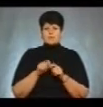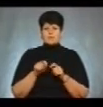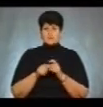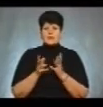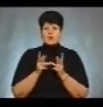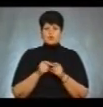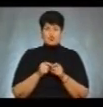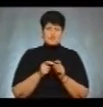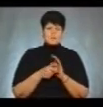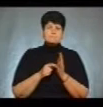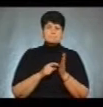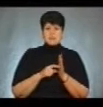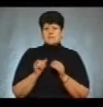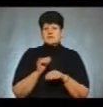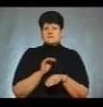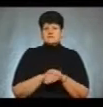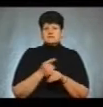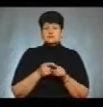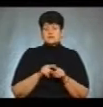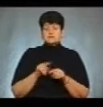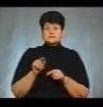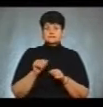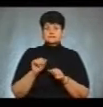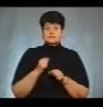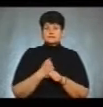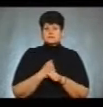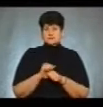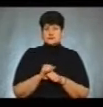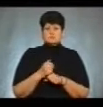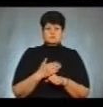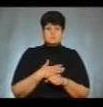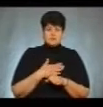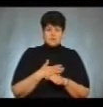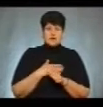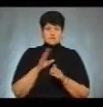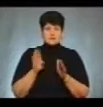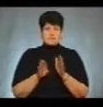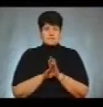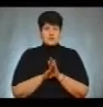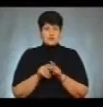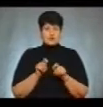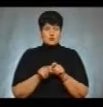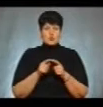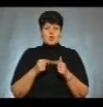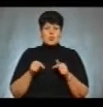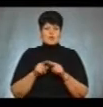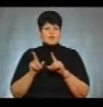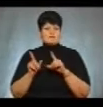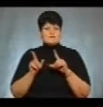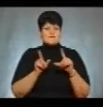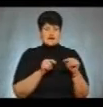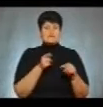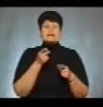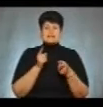Рахункової палати, і фактично це спонукало не тільки нас, а підконтрольні органи виїхали і